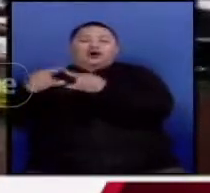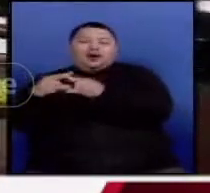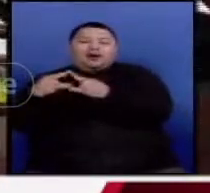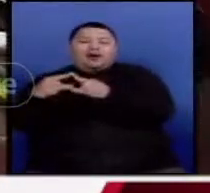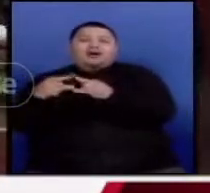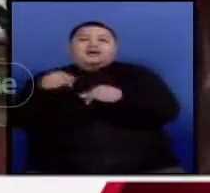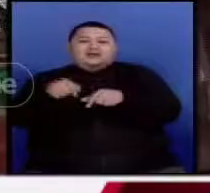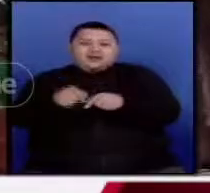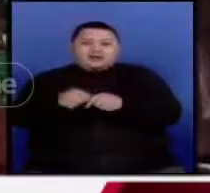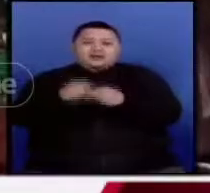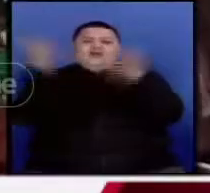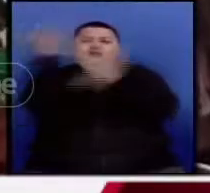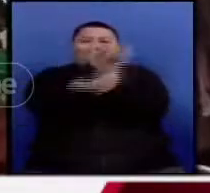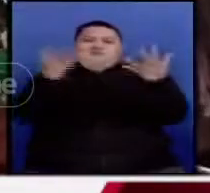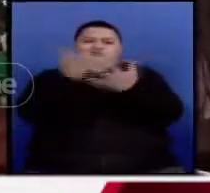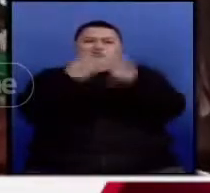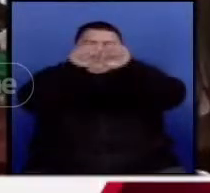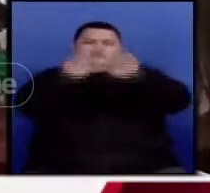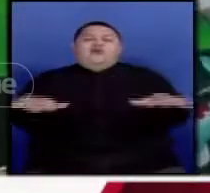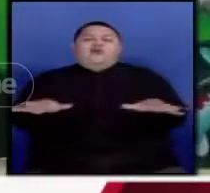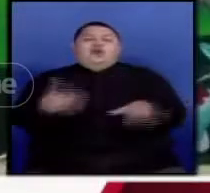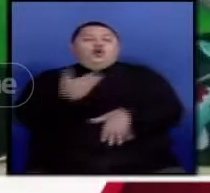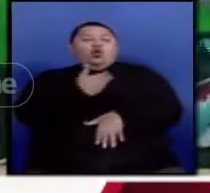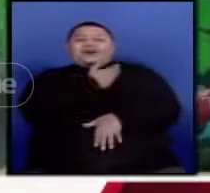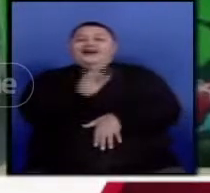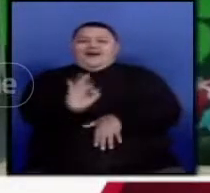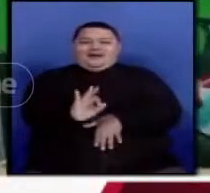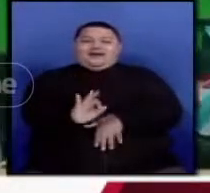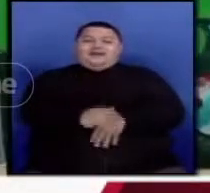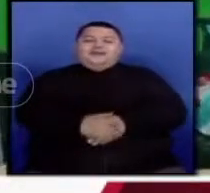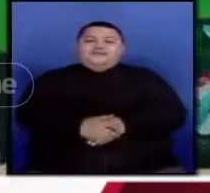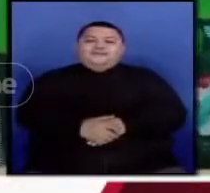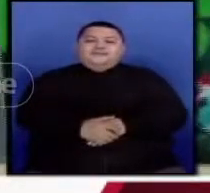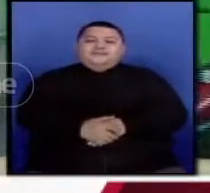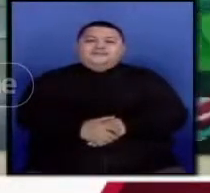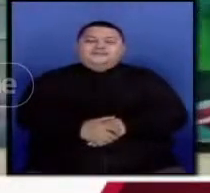Dan beruntung tidak ada korban jiwa maupun korban luka dari peristiwa tersebut.